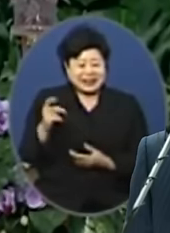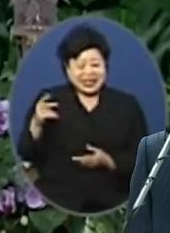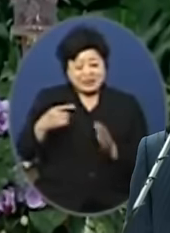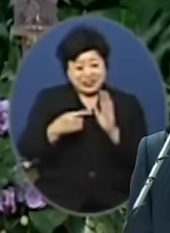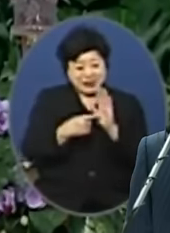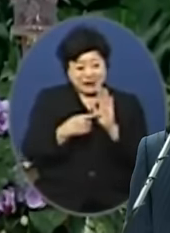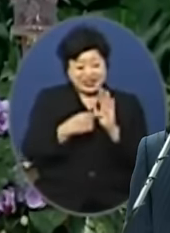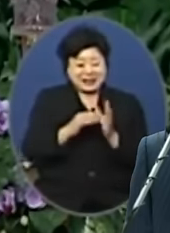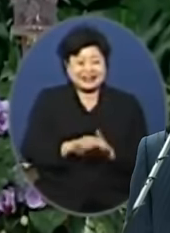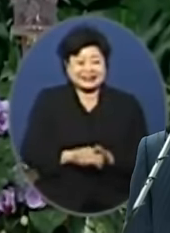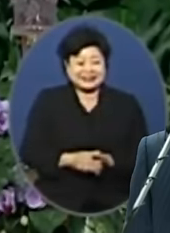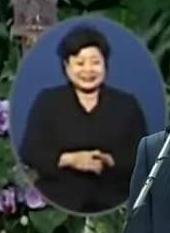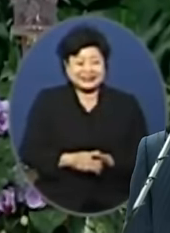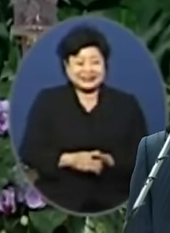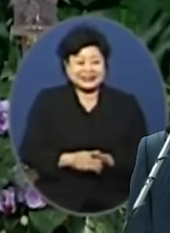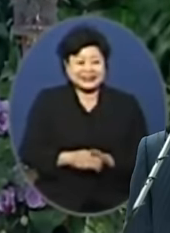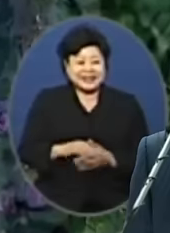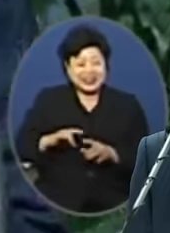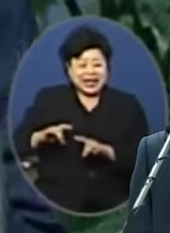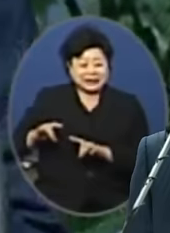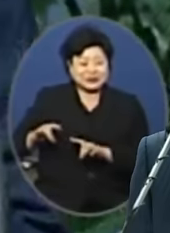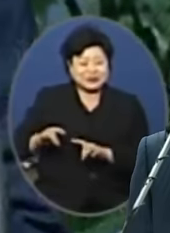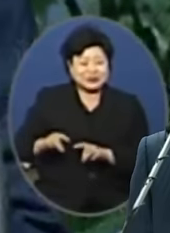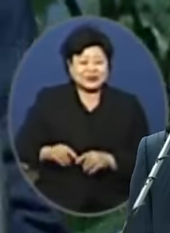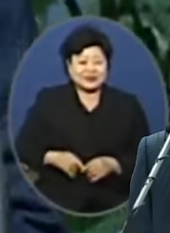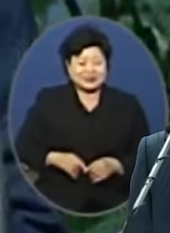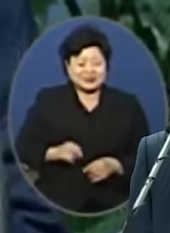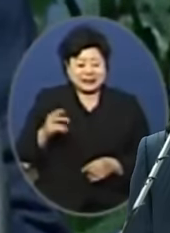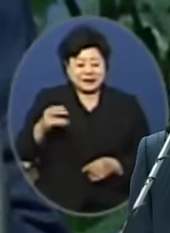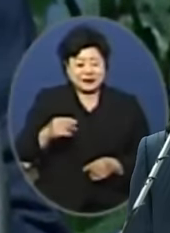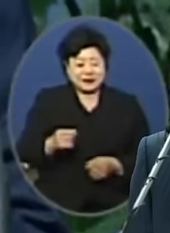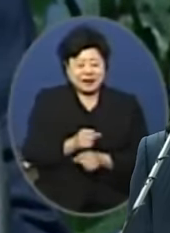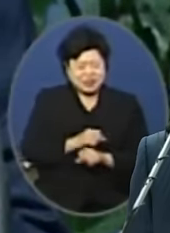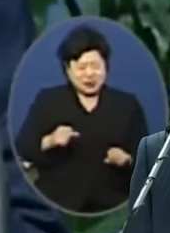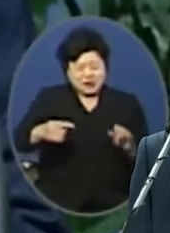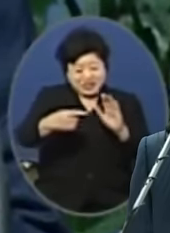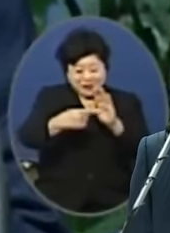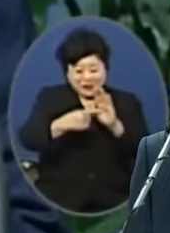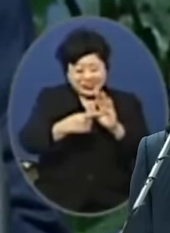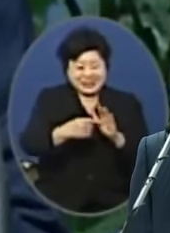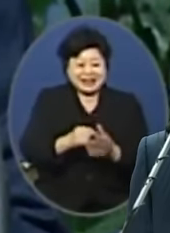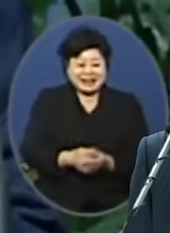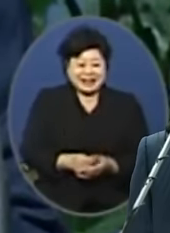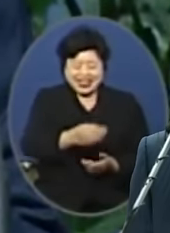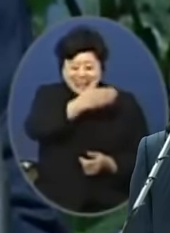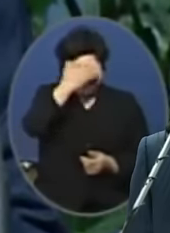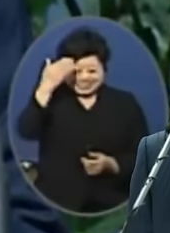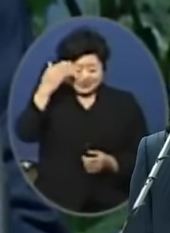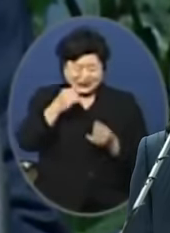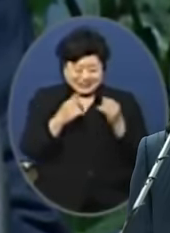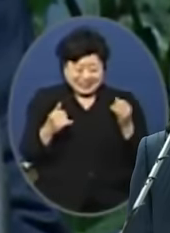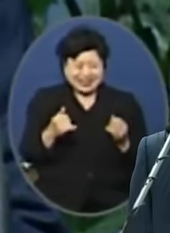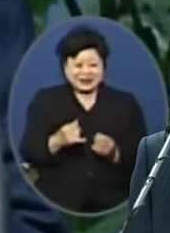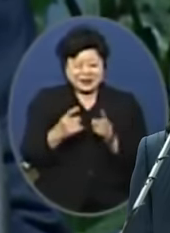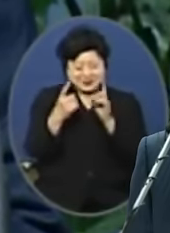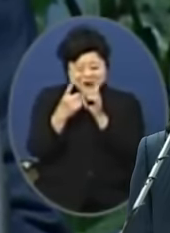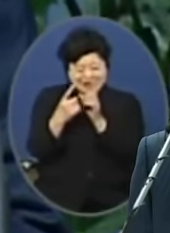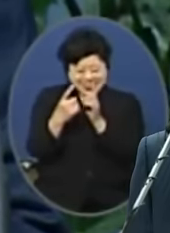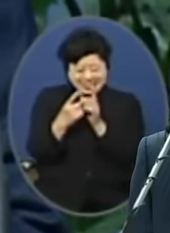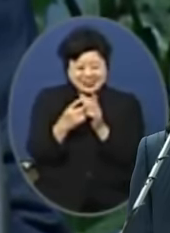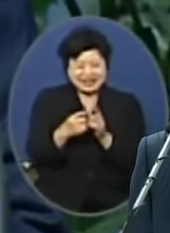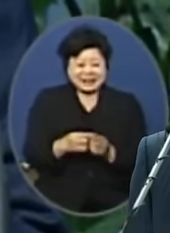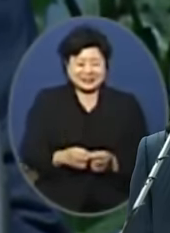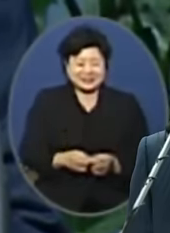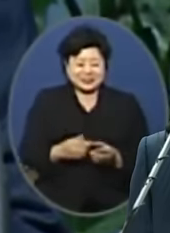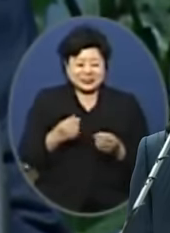통해서 라디오를 통해서 또 강단으로 널리 표지하니까 제일 젊은이들로 접촉이 많으므로 좀